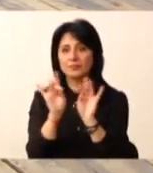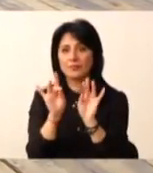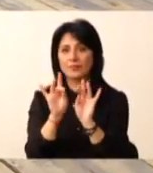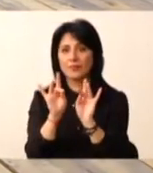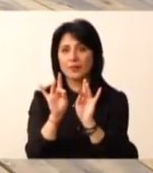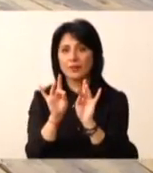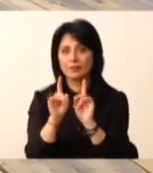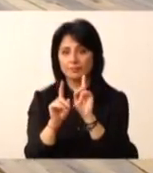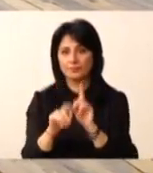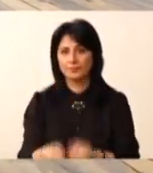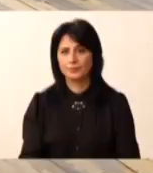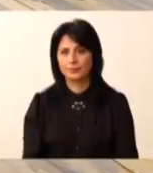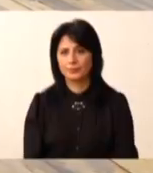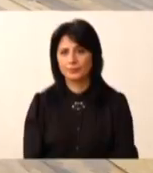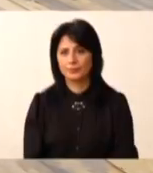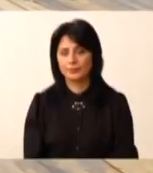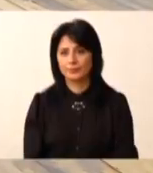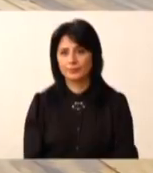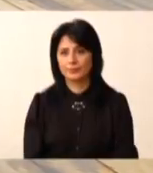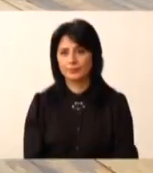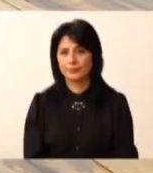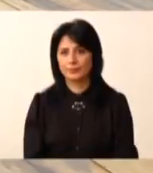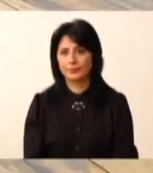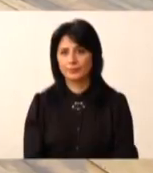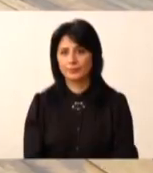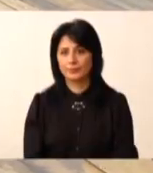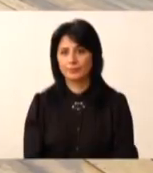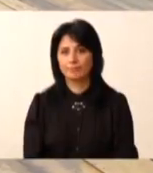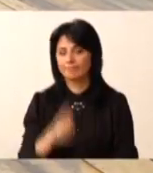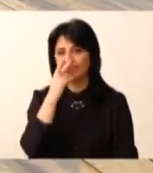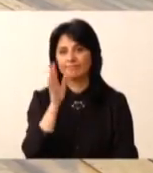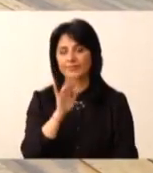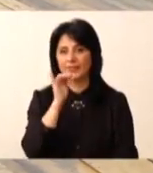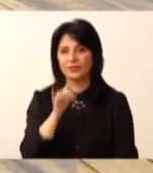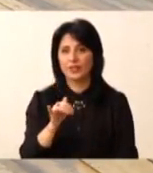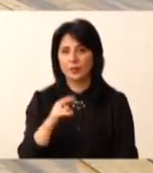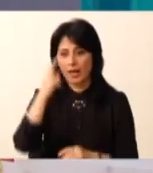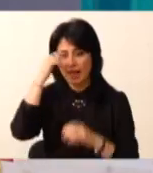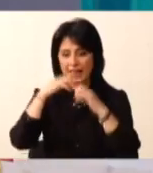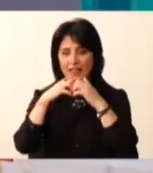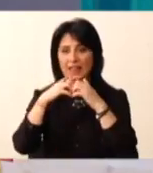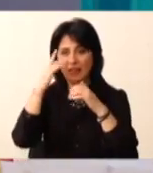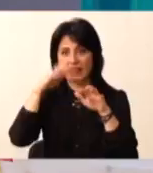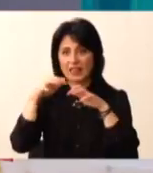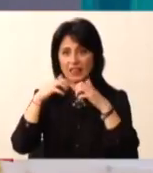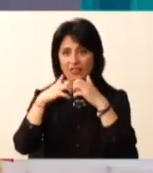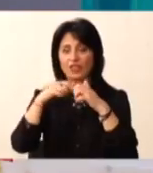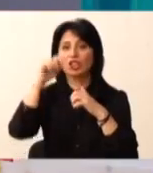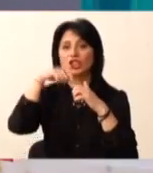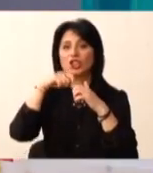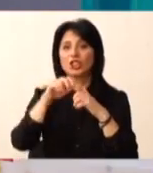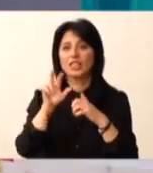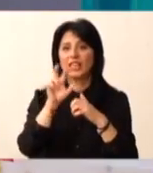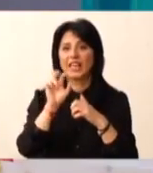პატარა მულაჟზე ვაჩვენოთ. პატარა მულაჟზე აქ არ გამოჩნდება ჰიპოფიზი, მაგრამ არის თავის ტვინის ორგანო, რომელიც